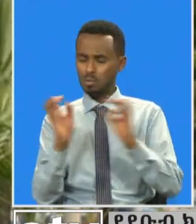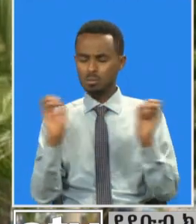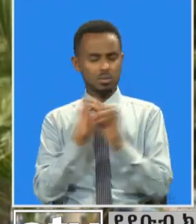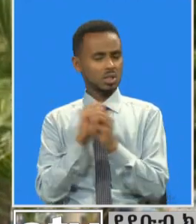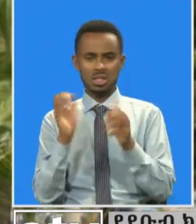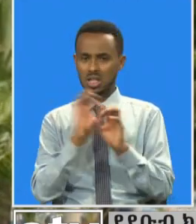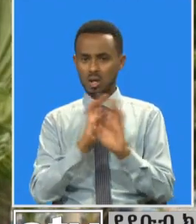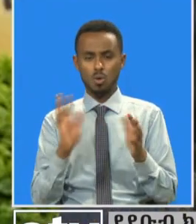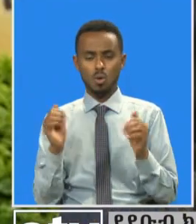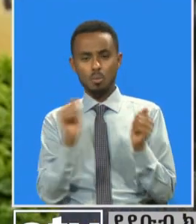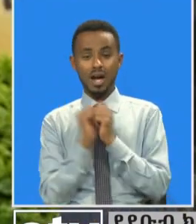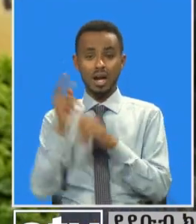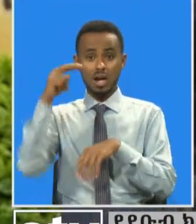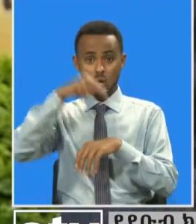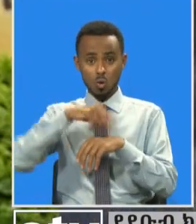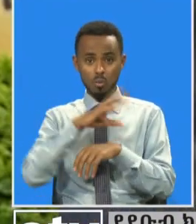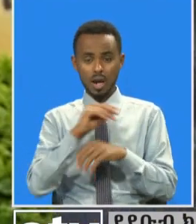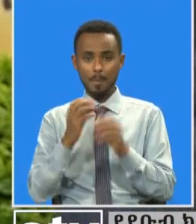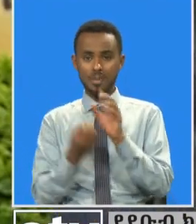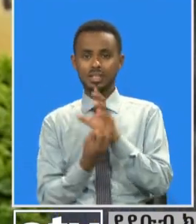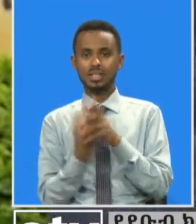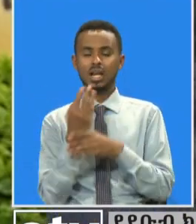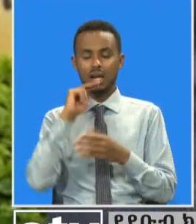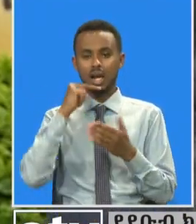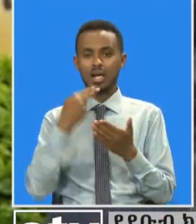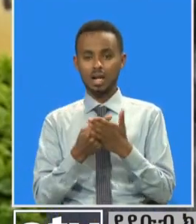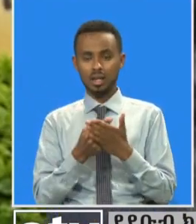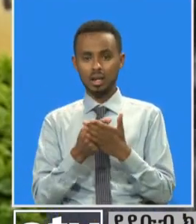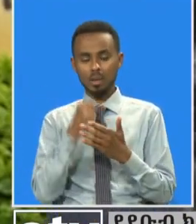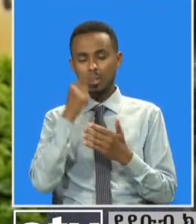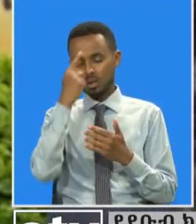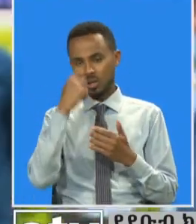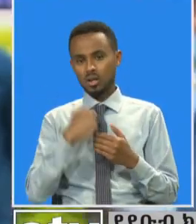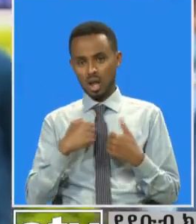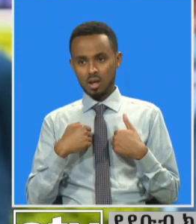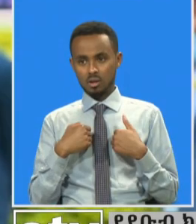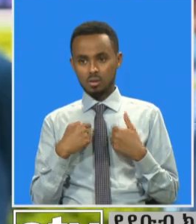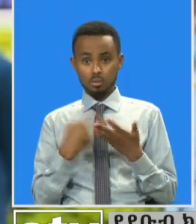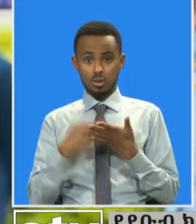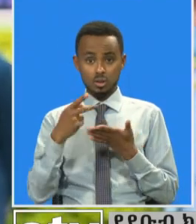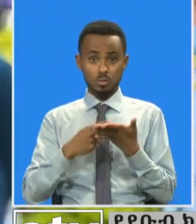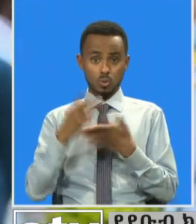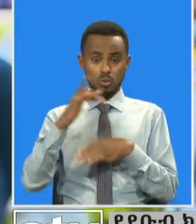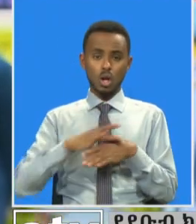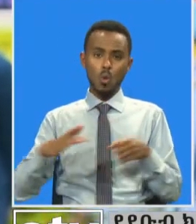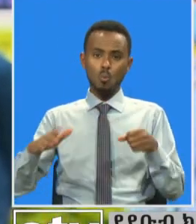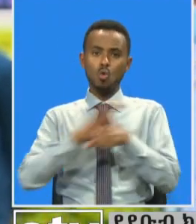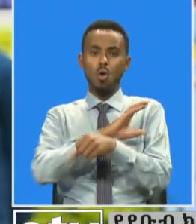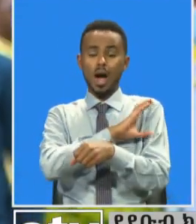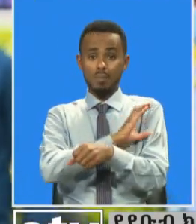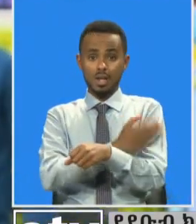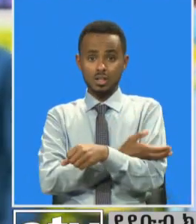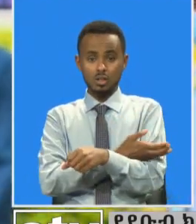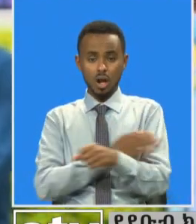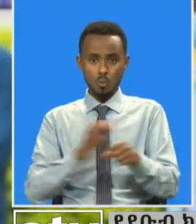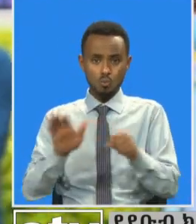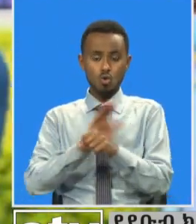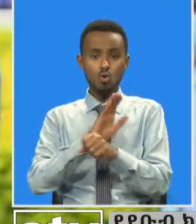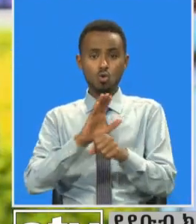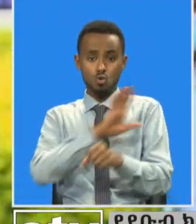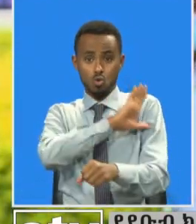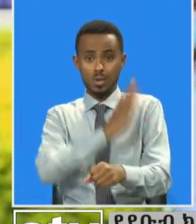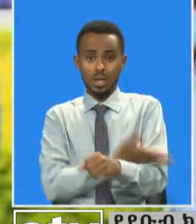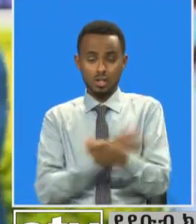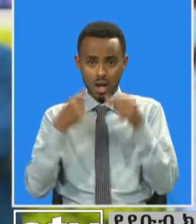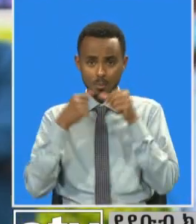ጥርጥር የለውም። በጋራ እንቆምና ብልጽግና እናረጋግጣለን የሚል እምነት ነው ያለኝ። በዚህ ፕሮጀክት ላይ ሙሉ አቅማችን እና ሙሉ ጉልበታችንን